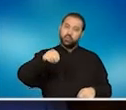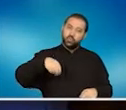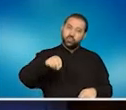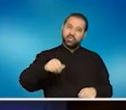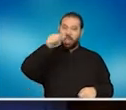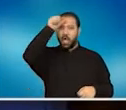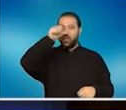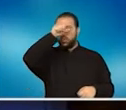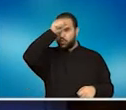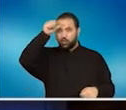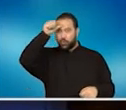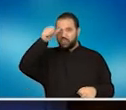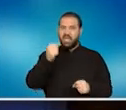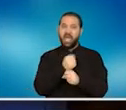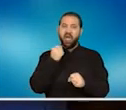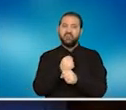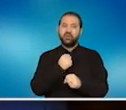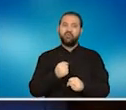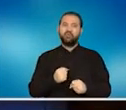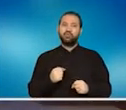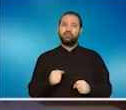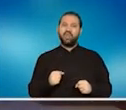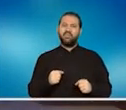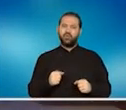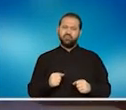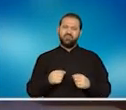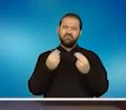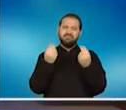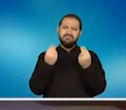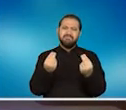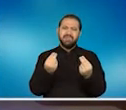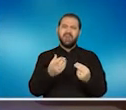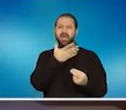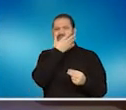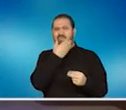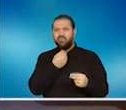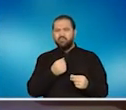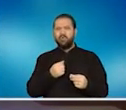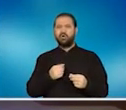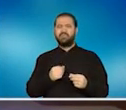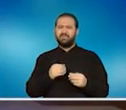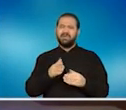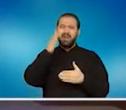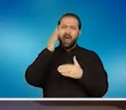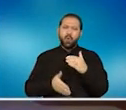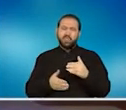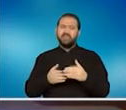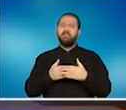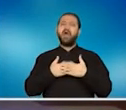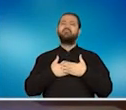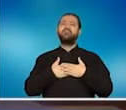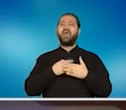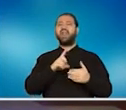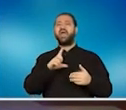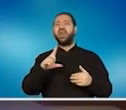slujirea ortodoxiei, a făcut-o la maxim, peste, până la ultima